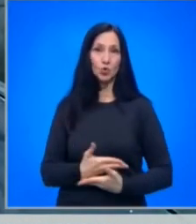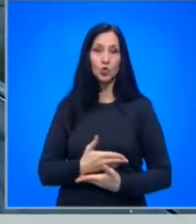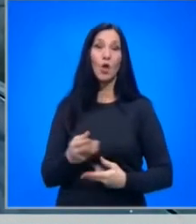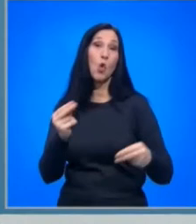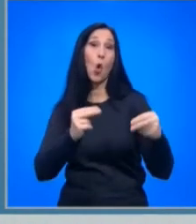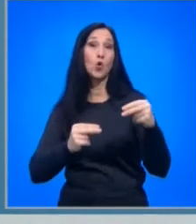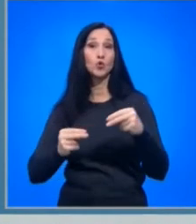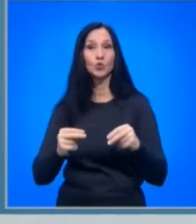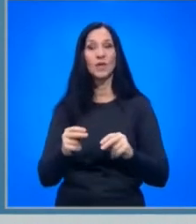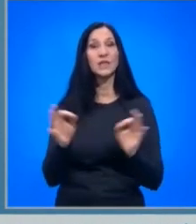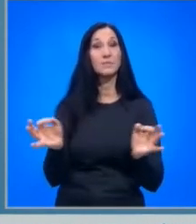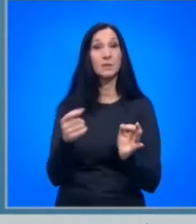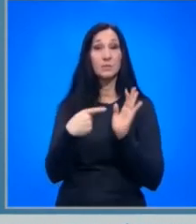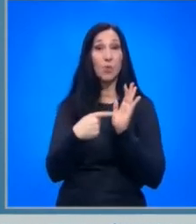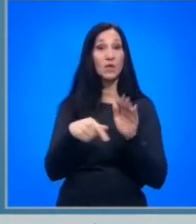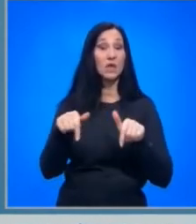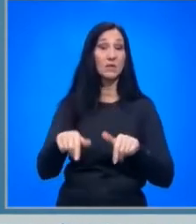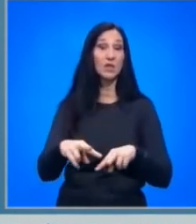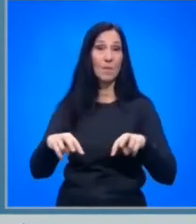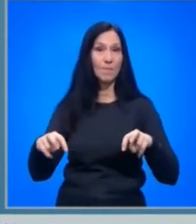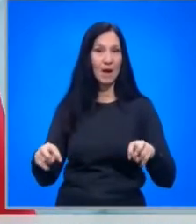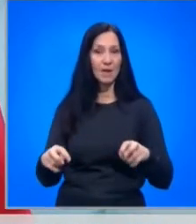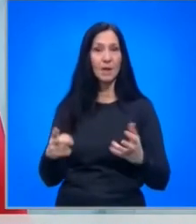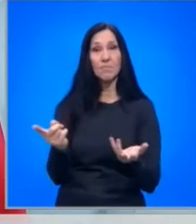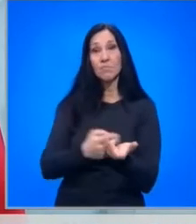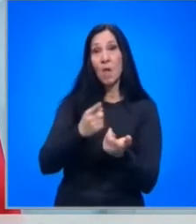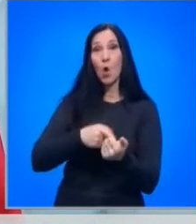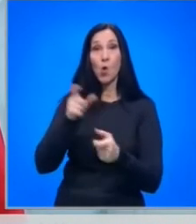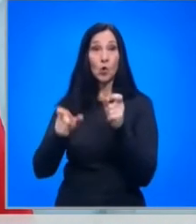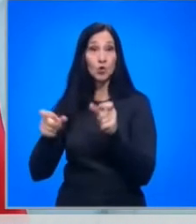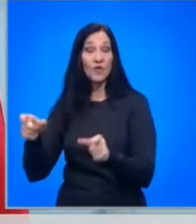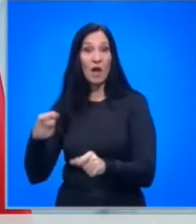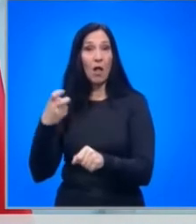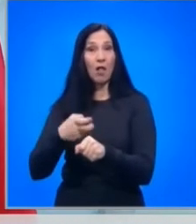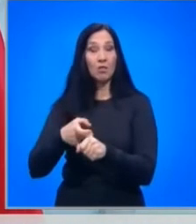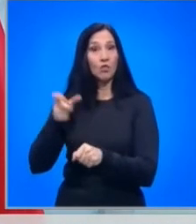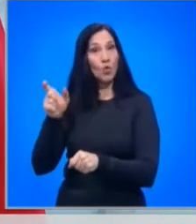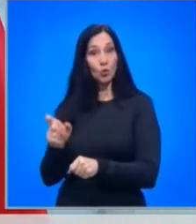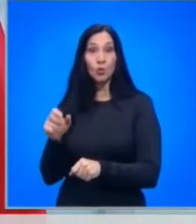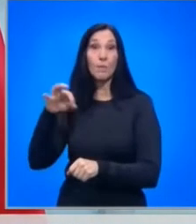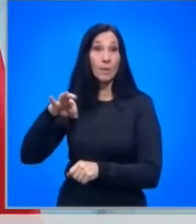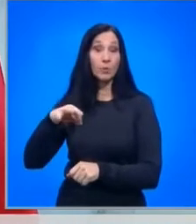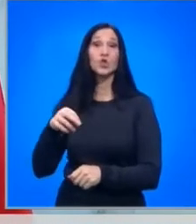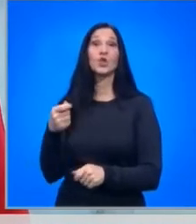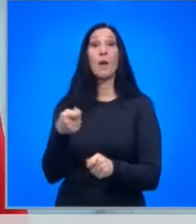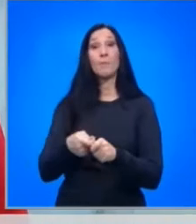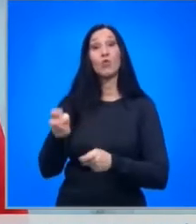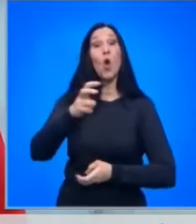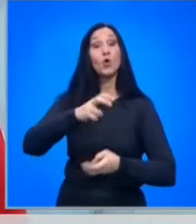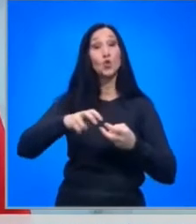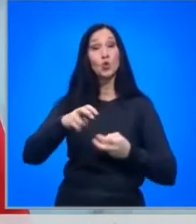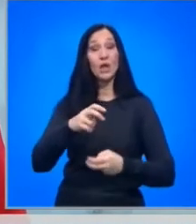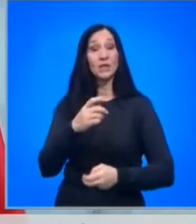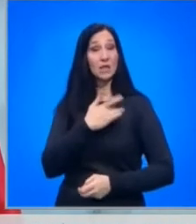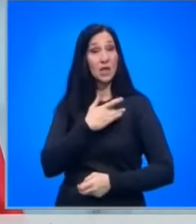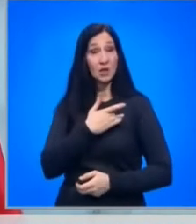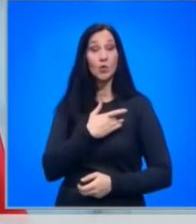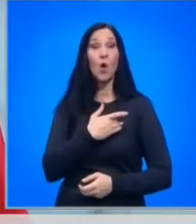специалист, показаха днешните прегледи. Вече на няколко човека лекар е препоръчал да се консултират с кардиолог, а